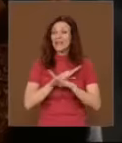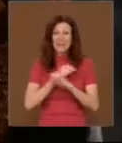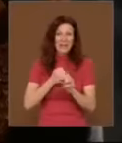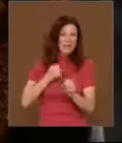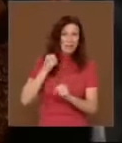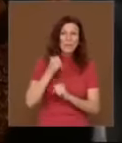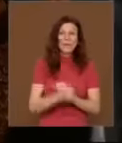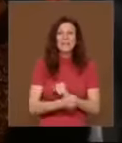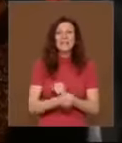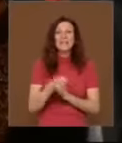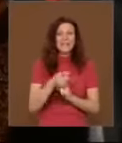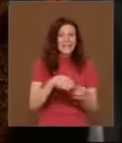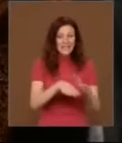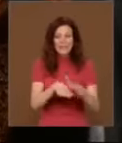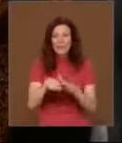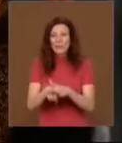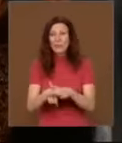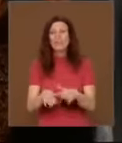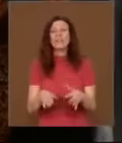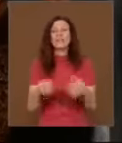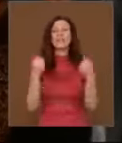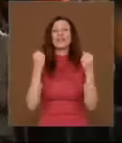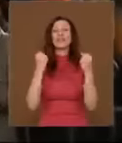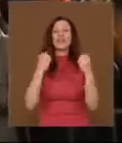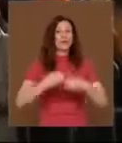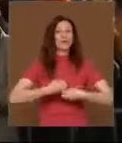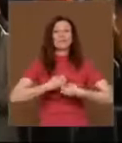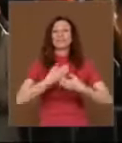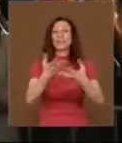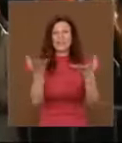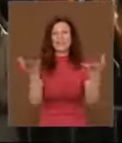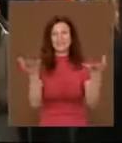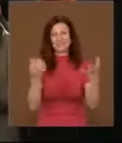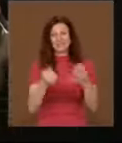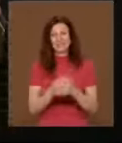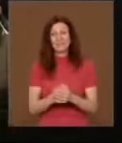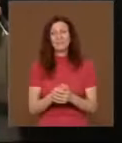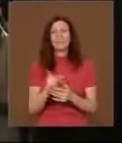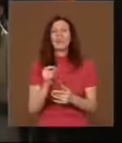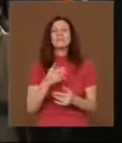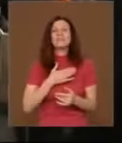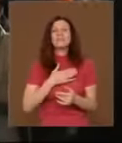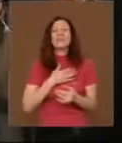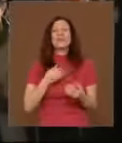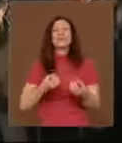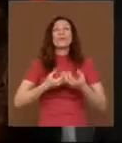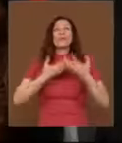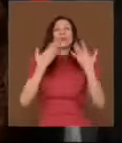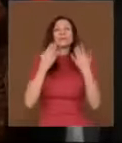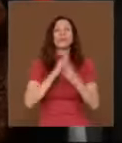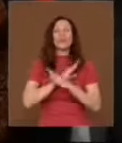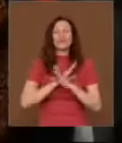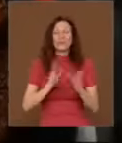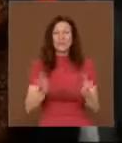тия, които са в гробовете, живот подари. Със своето славно възкресение Господ